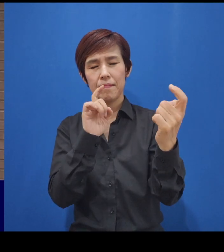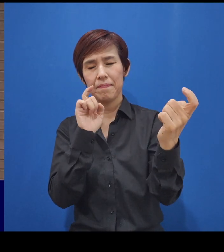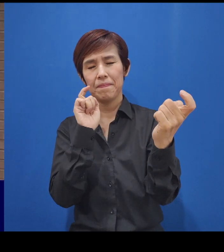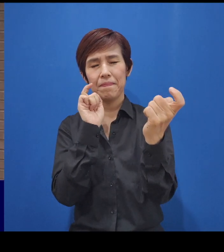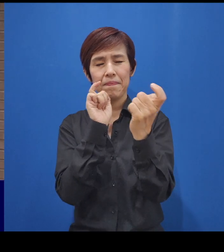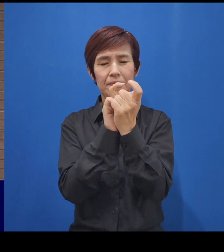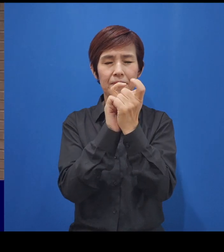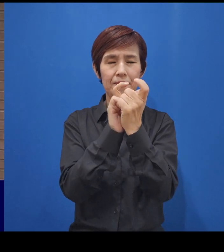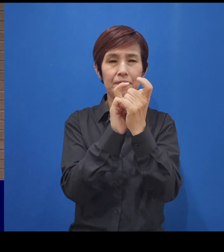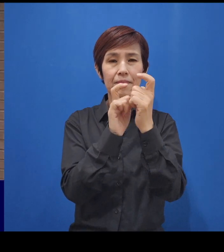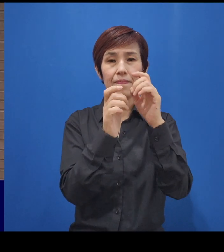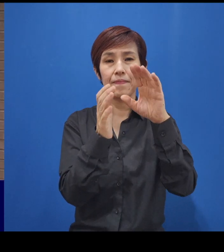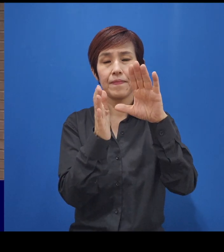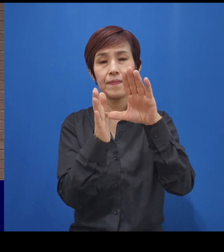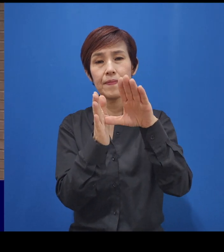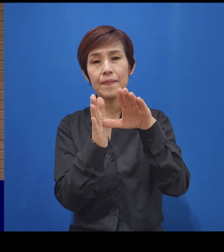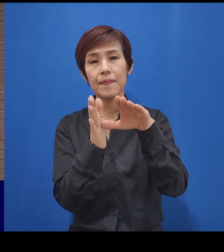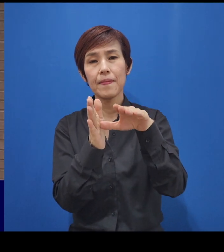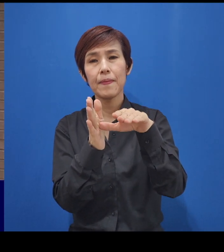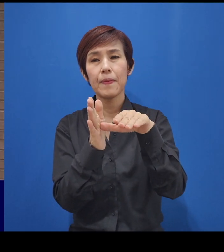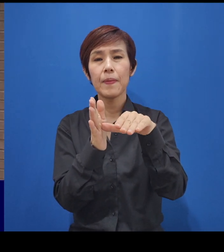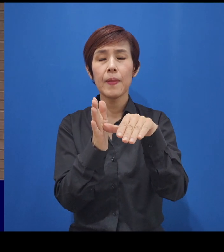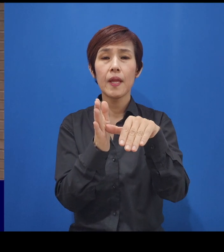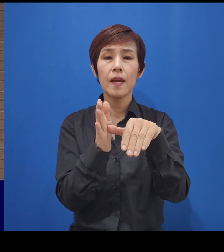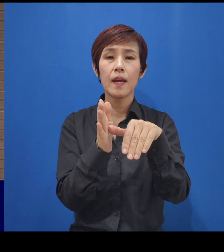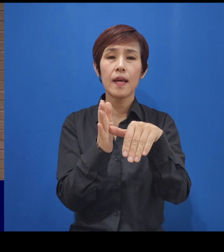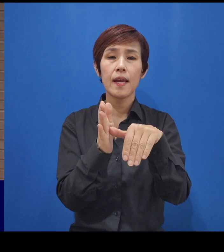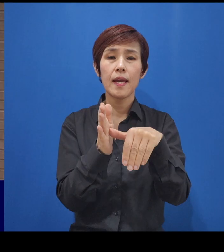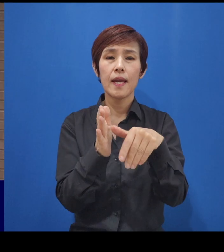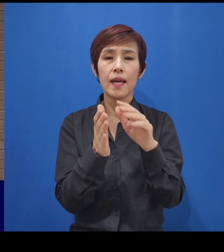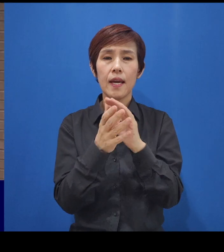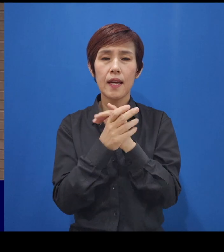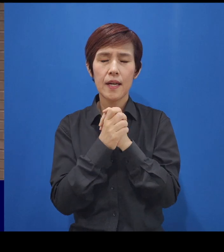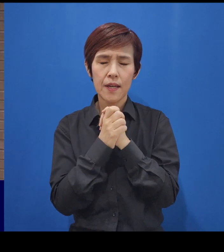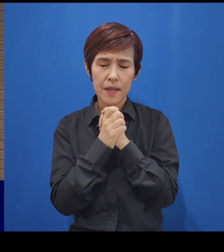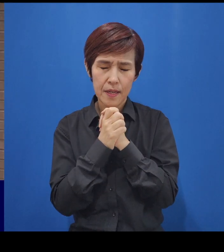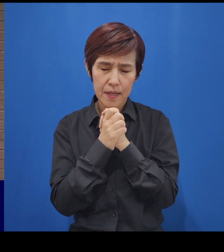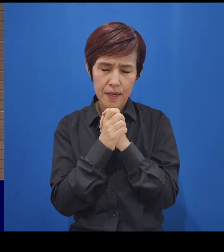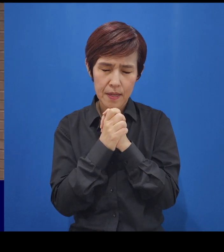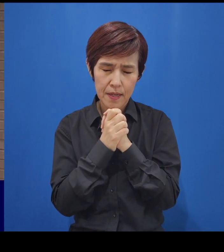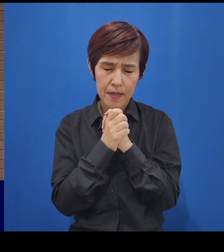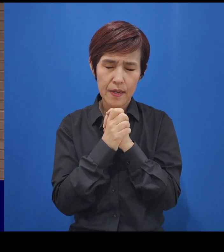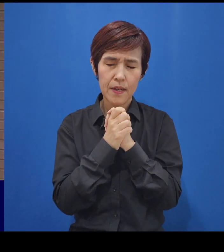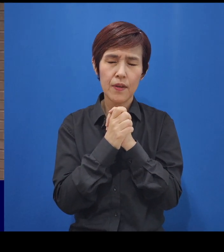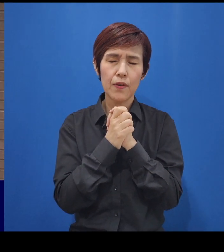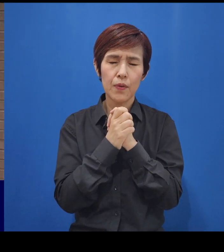어려운 시험 당할 때